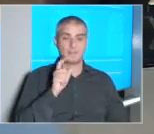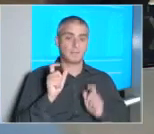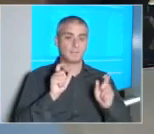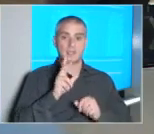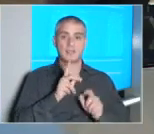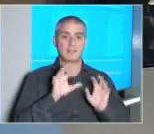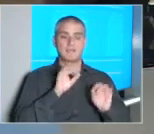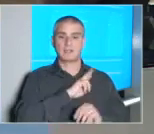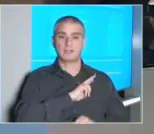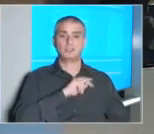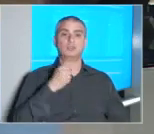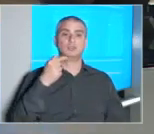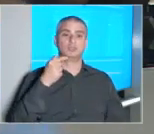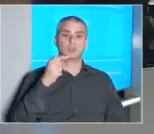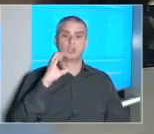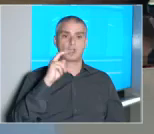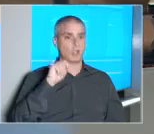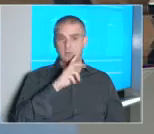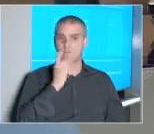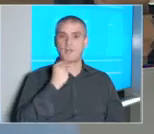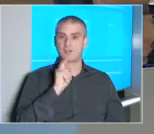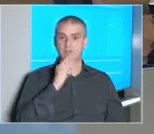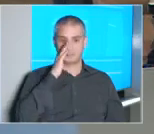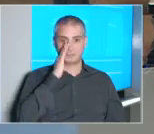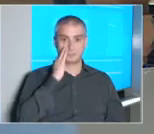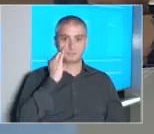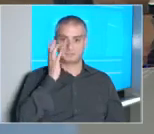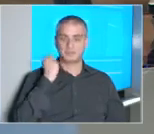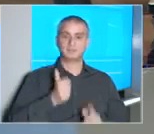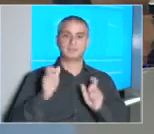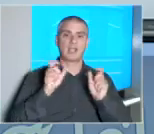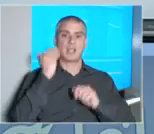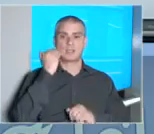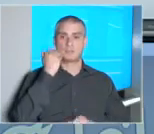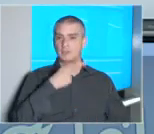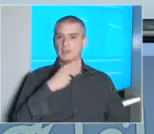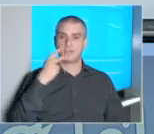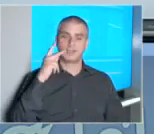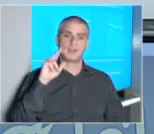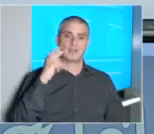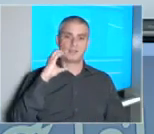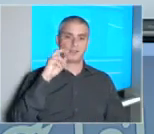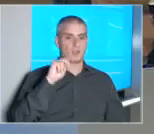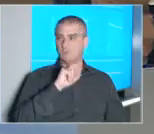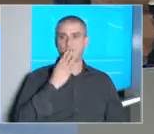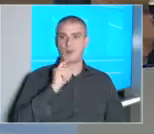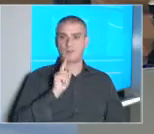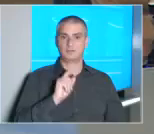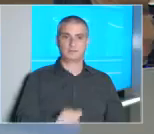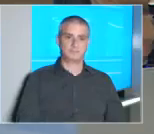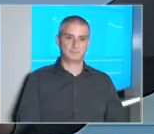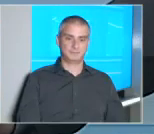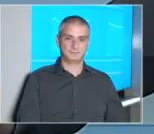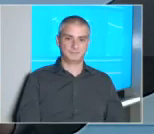נבחרת אנגליה, ג'ורג' כהן, והוא לא היה יהודי. היה גם שר הגנה אמריקאי, כהן. נכון, והוא לא היה יהודי.